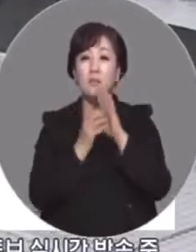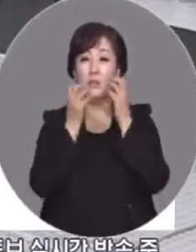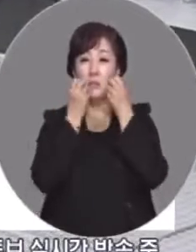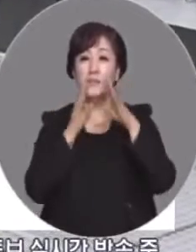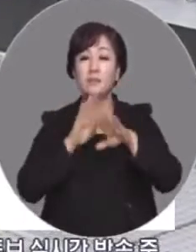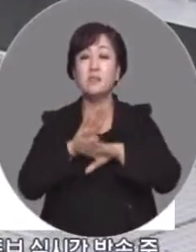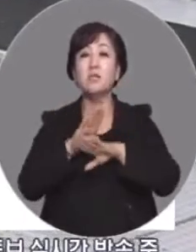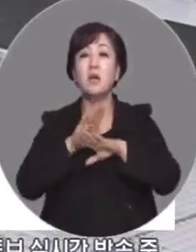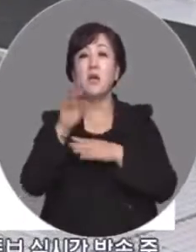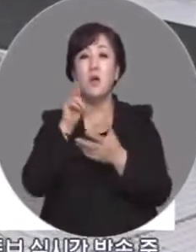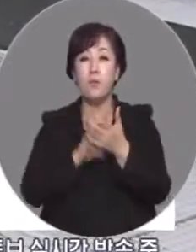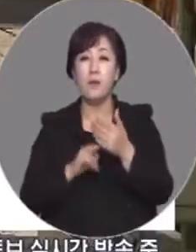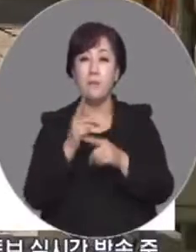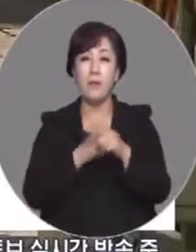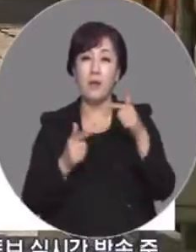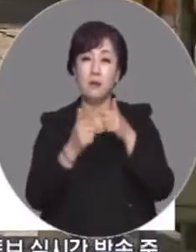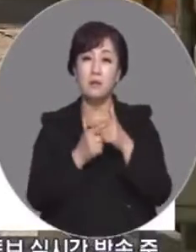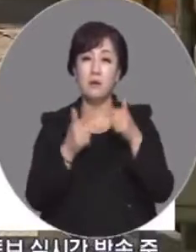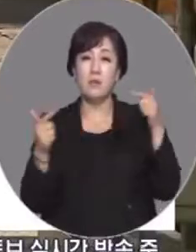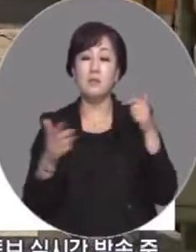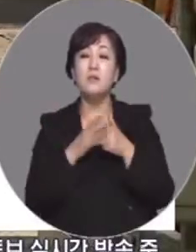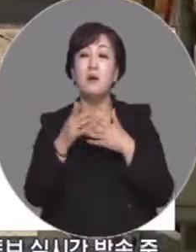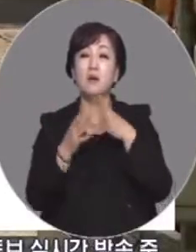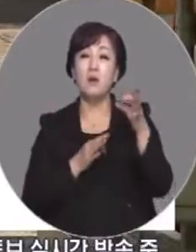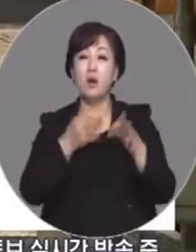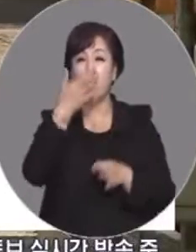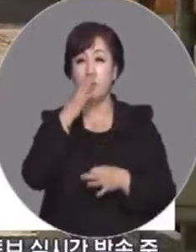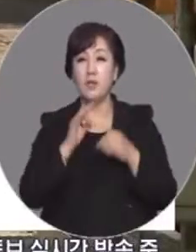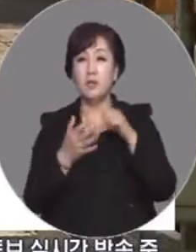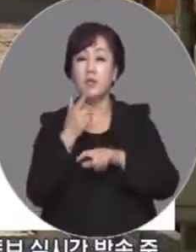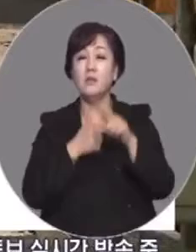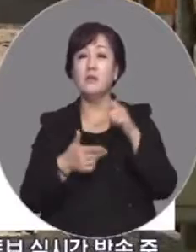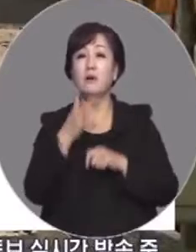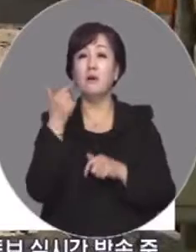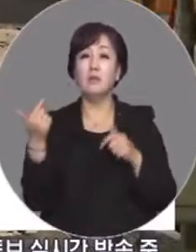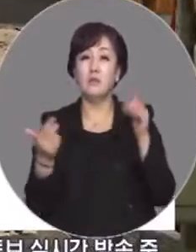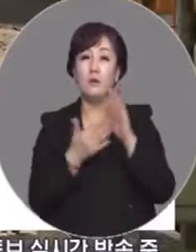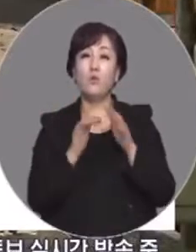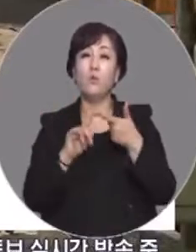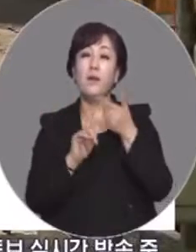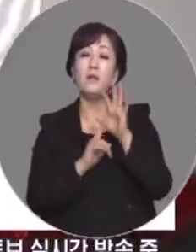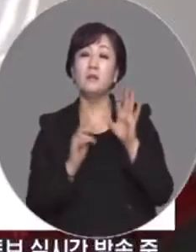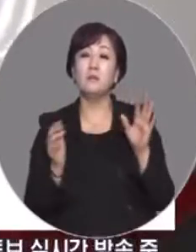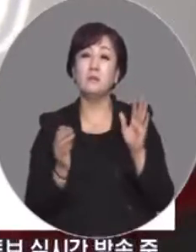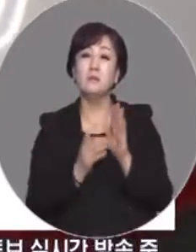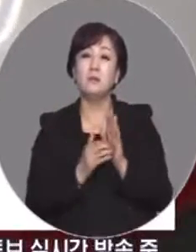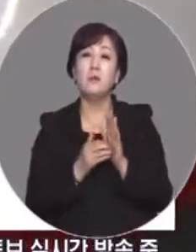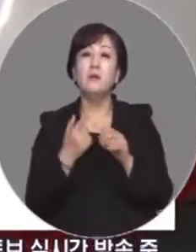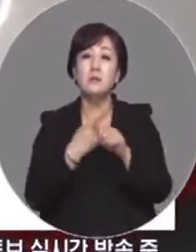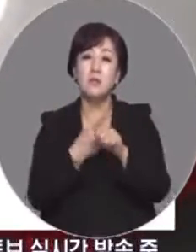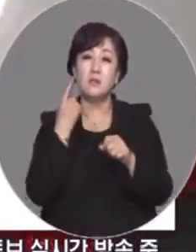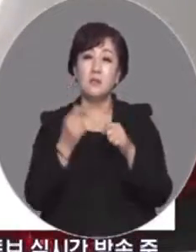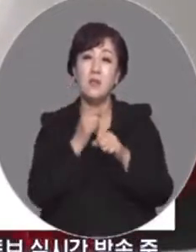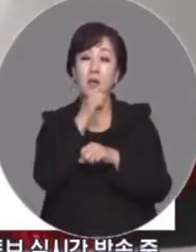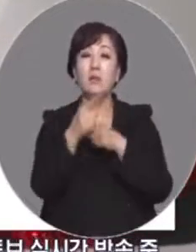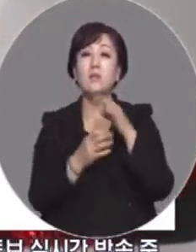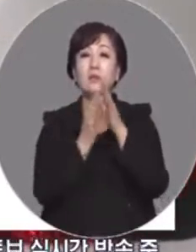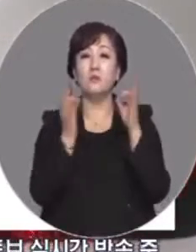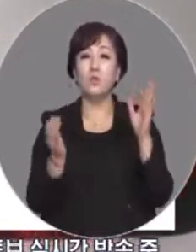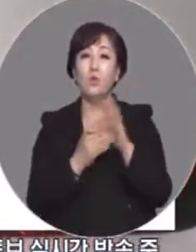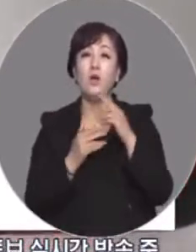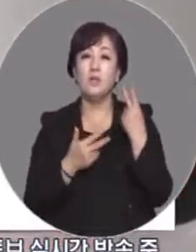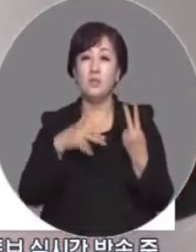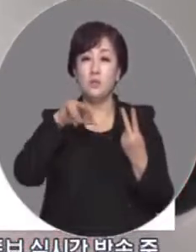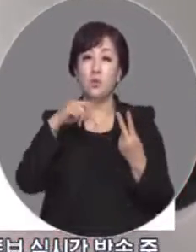신차의 판매 확대 등에 힘입어 영업이익이 흑자로 전환됐다고 밝혔습니다. 하지만 지난해 연간 영업이익은